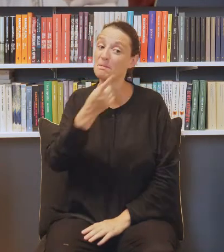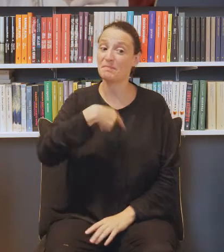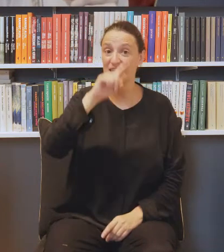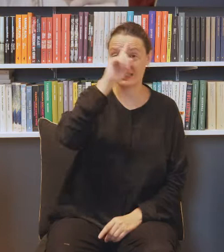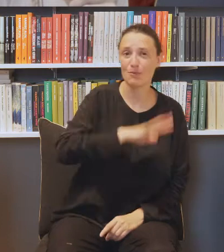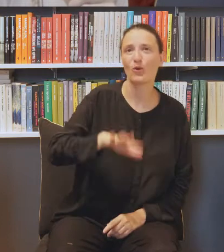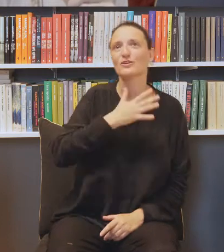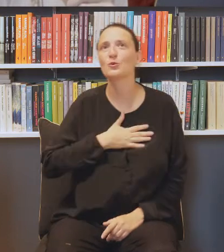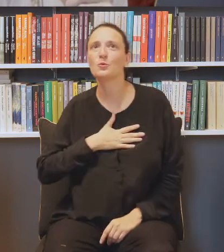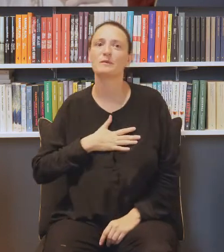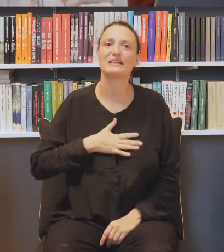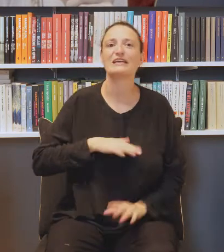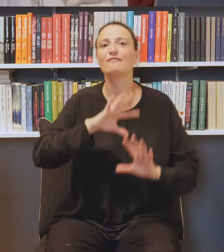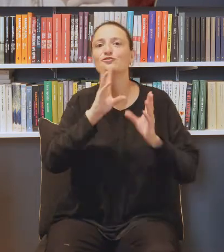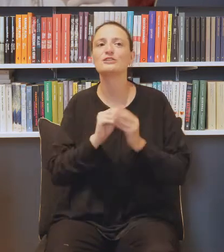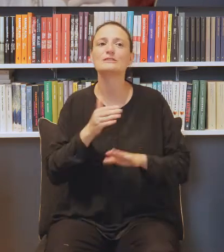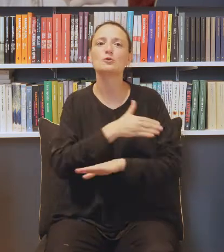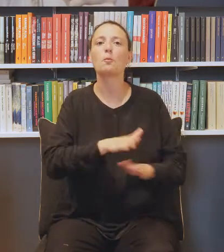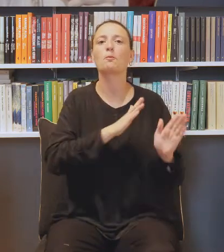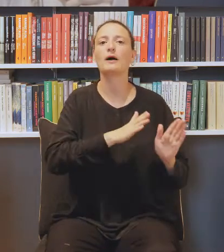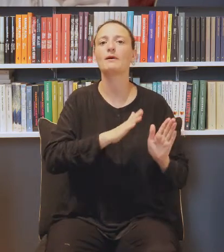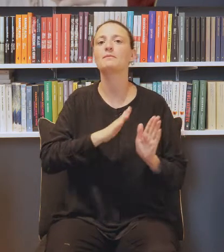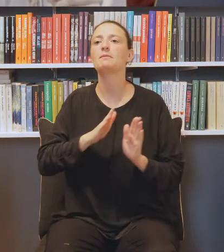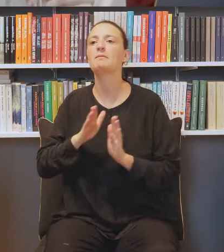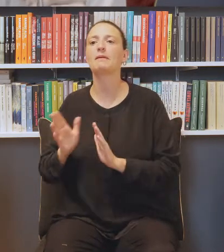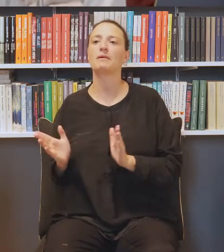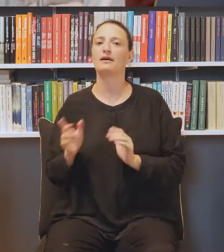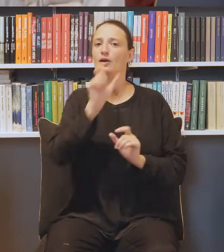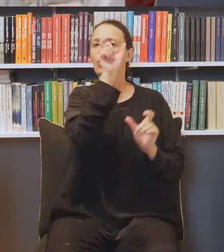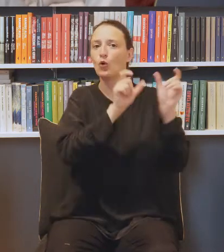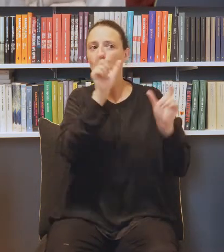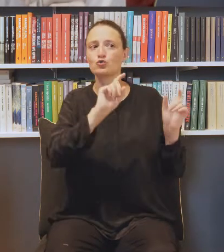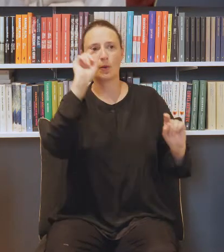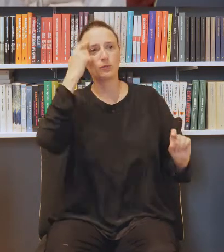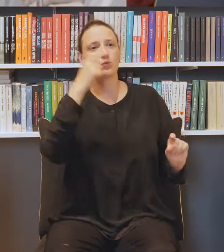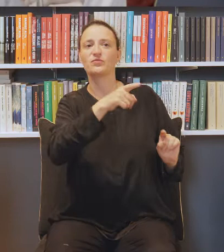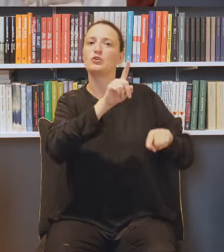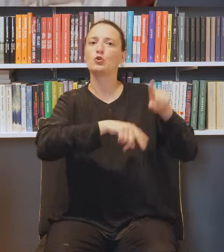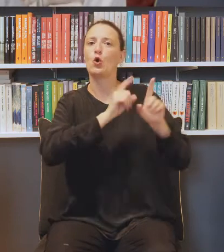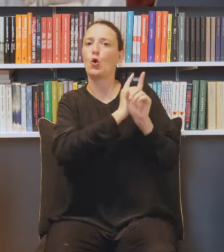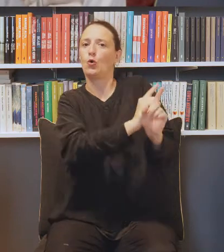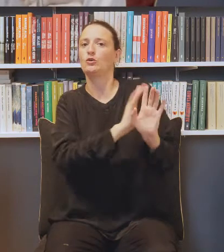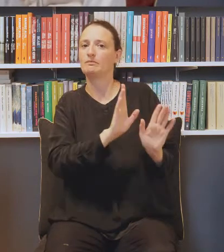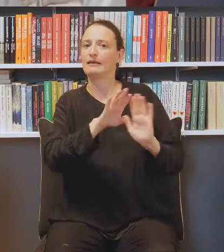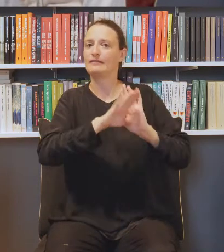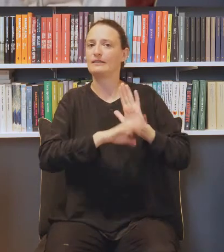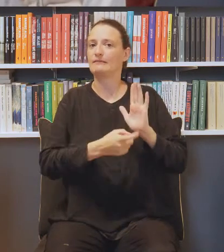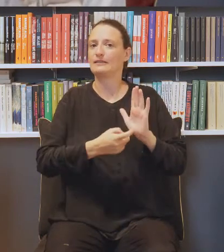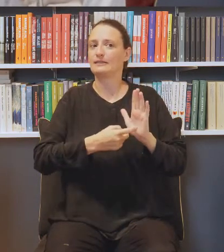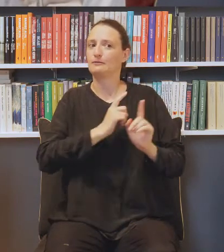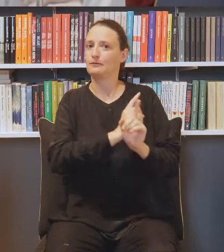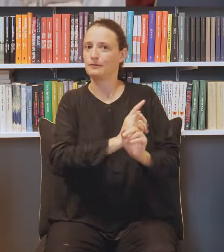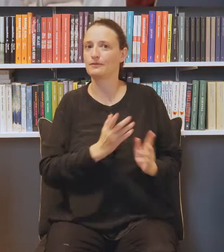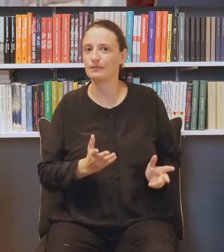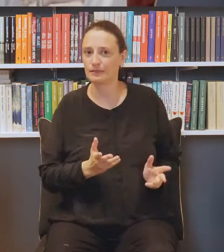właśnie lubimy wszystko od linii i bohaterów i ludzi normatywnych, którzy spełniają różne wymagania